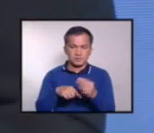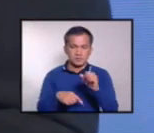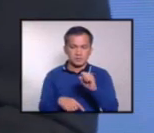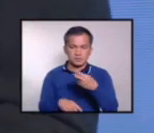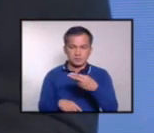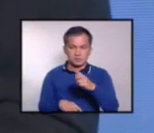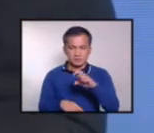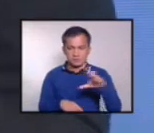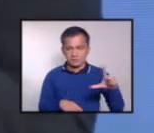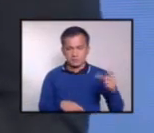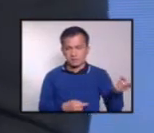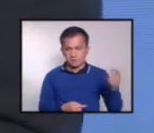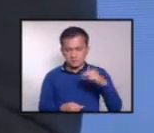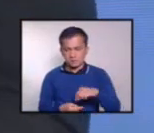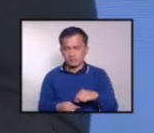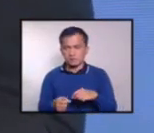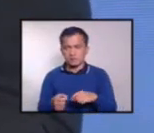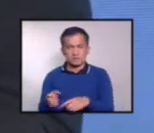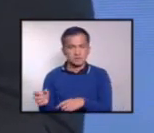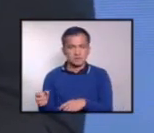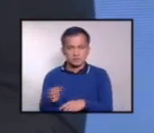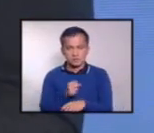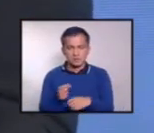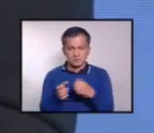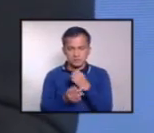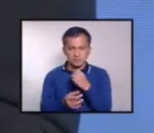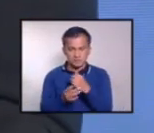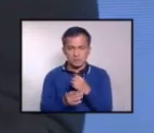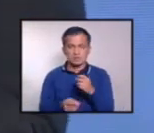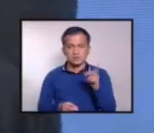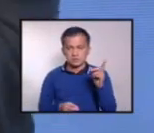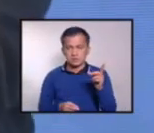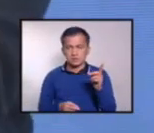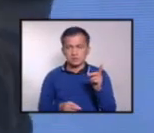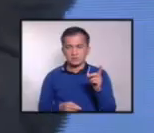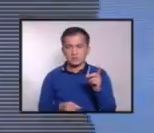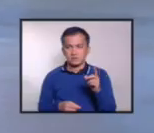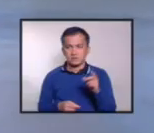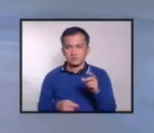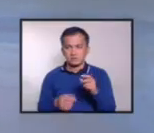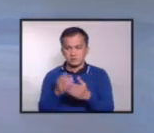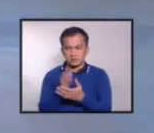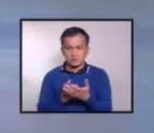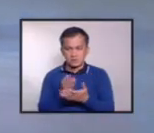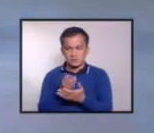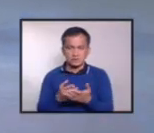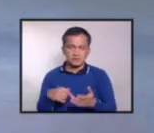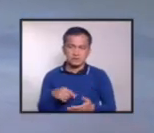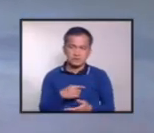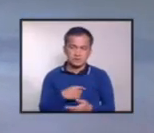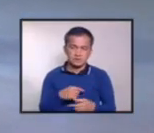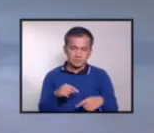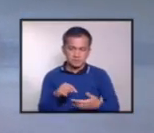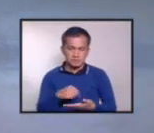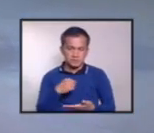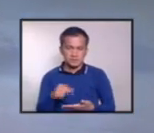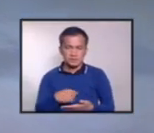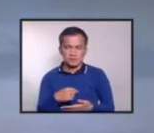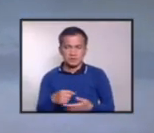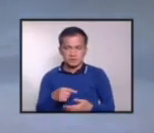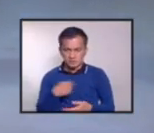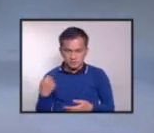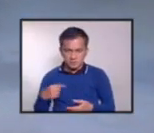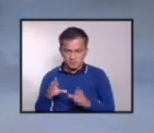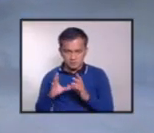pumunta sila dito, kinuha nila yung ating langis at sila, nakikipaghati sila sa atin, so, nagbabayad Chinese ng company, taxes. Okay